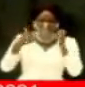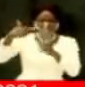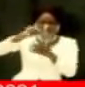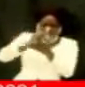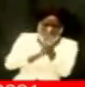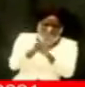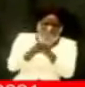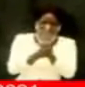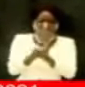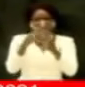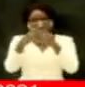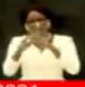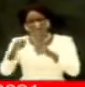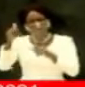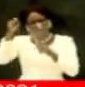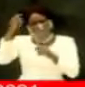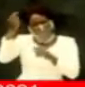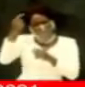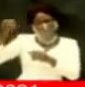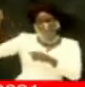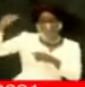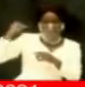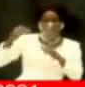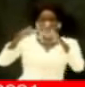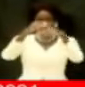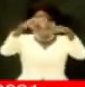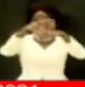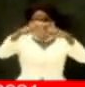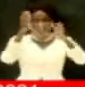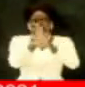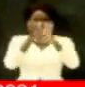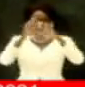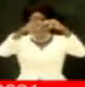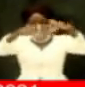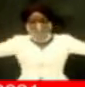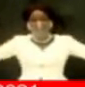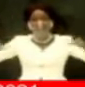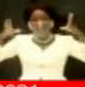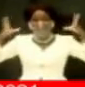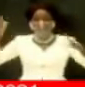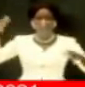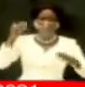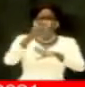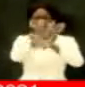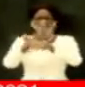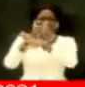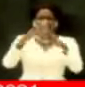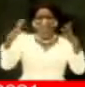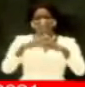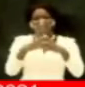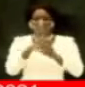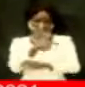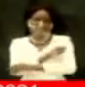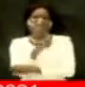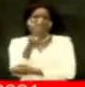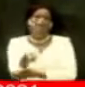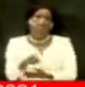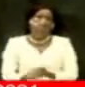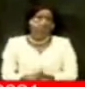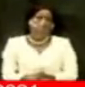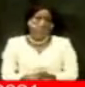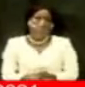masanitizer komanso ndikudziwa kuti kumbuyoko kuli chikhoma chachikulu amene ali katemera amene sakutiteteza ndiye umakhala ndithu ndi